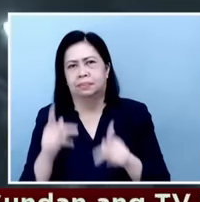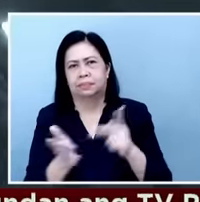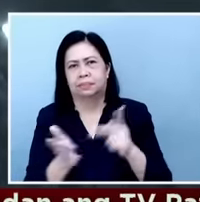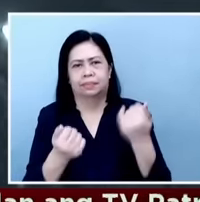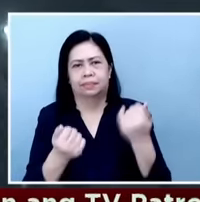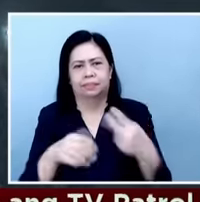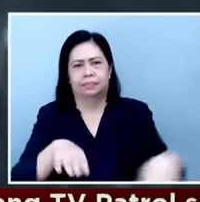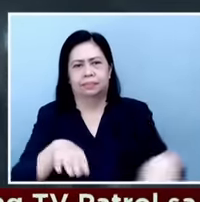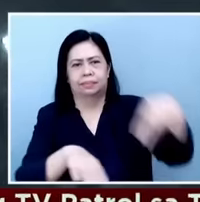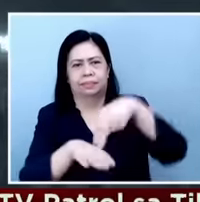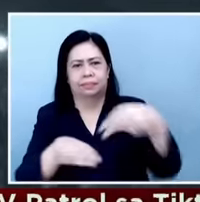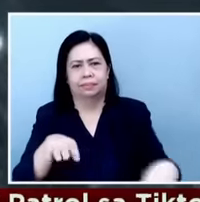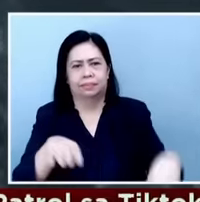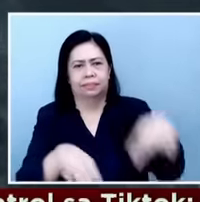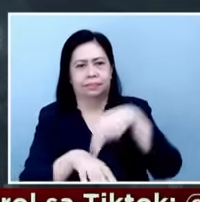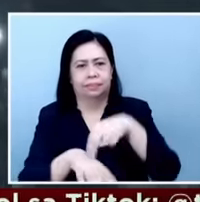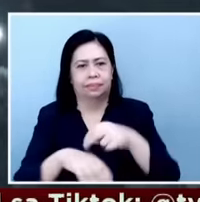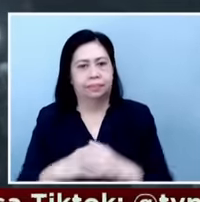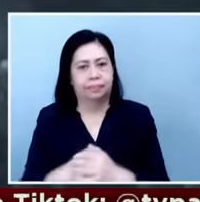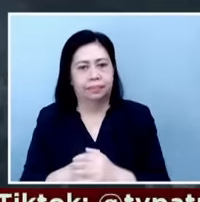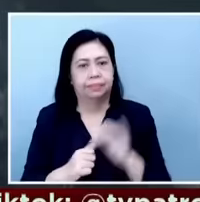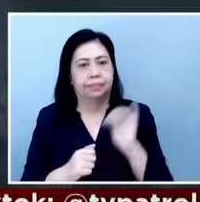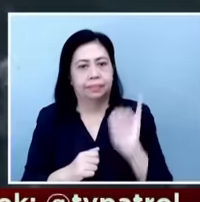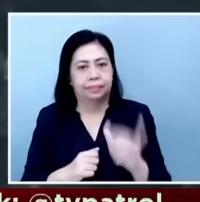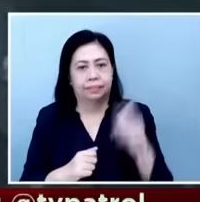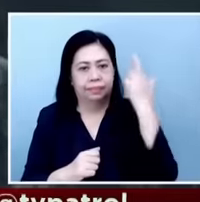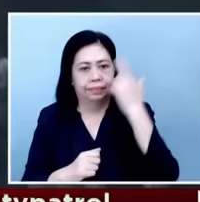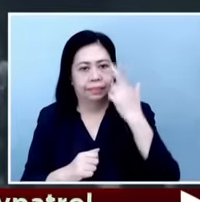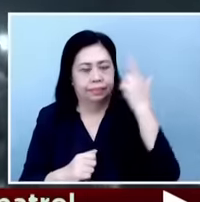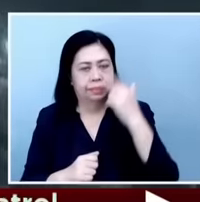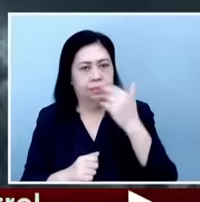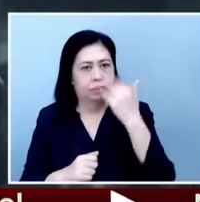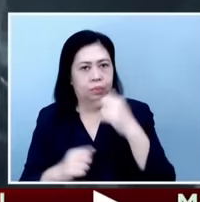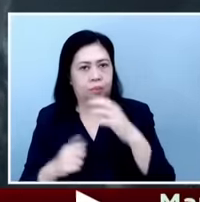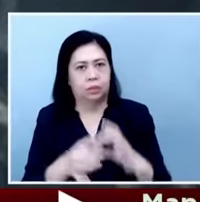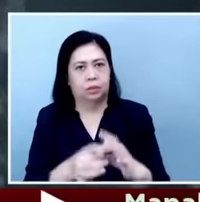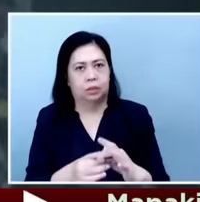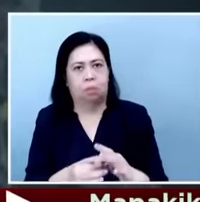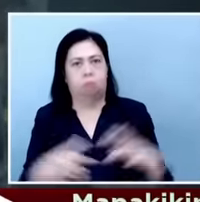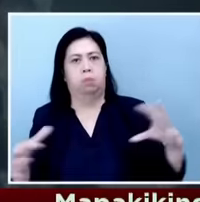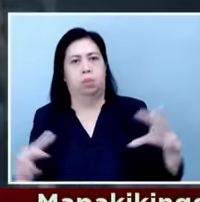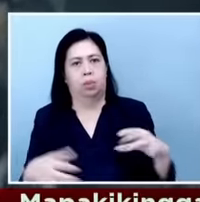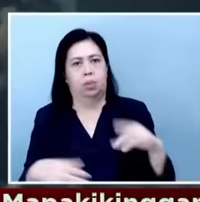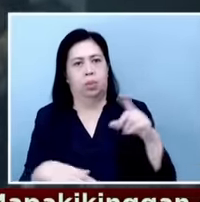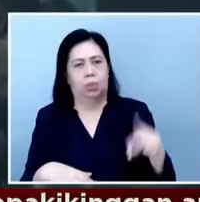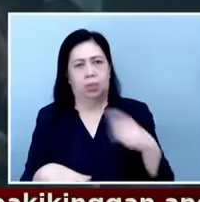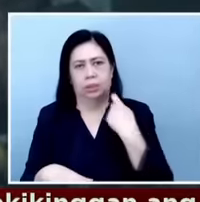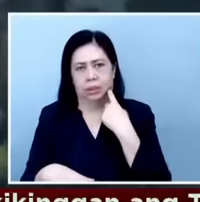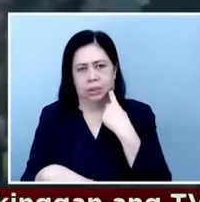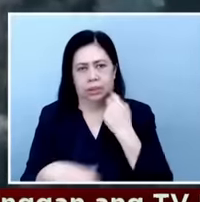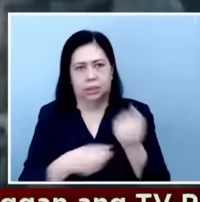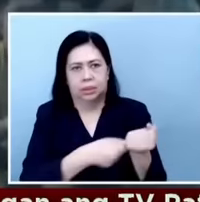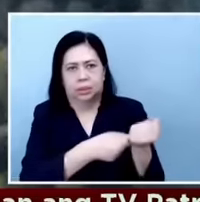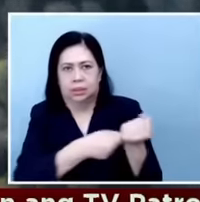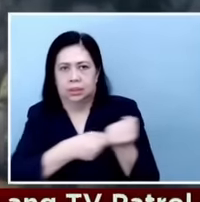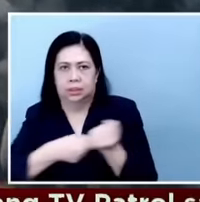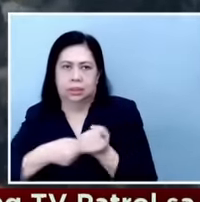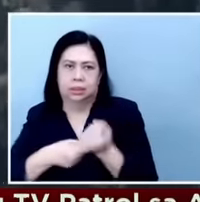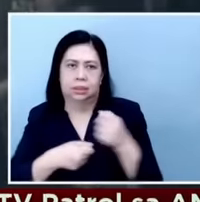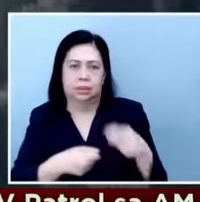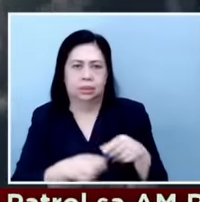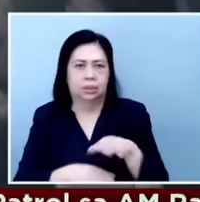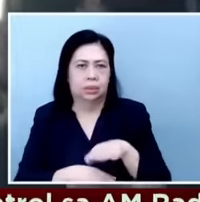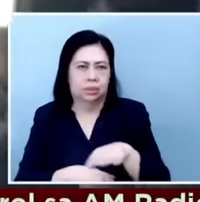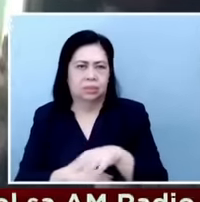sa andas. At yun po ang naging sandi kung bakit naputol din ang lubid kanina ng andas na